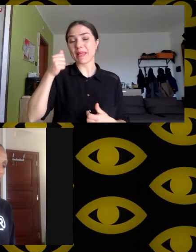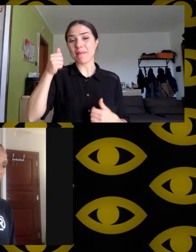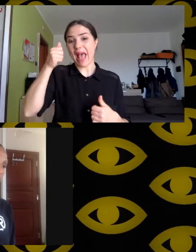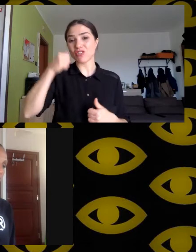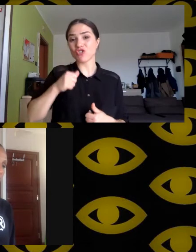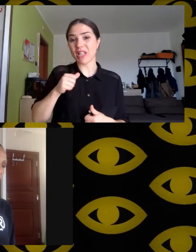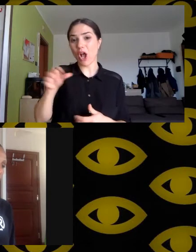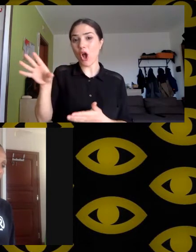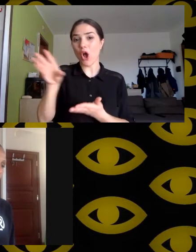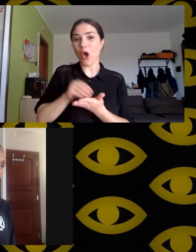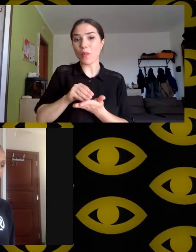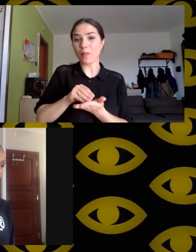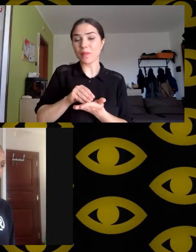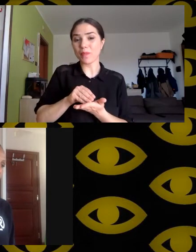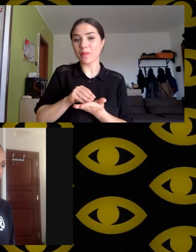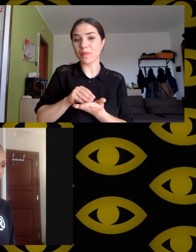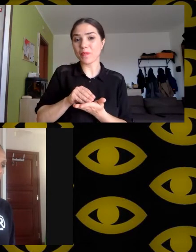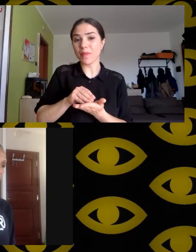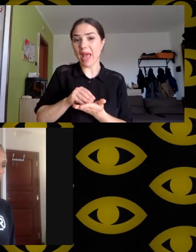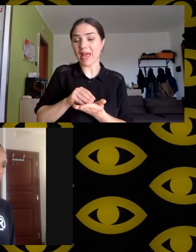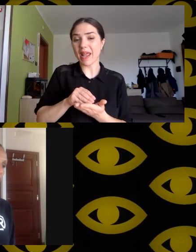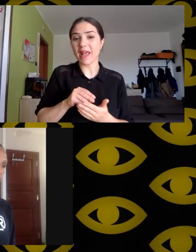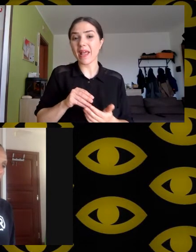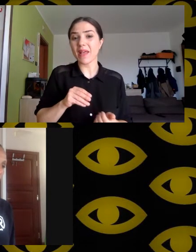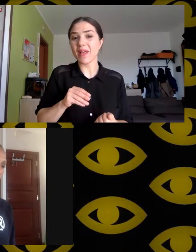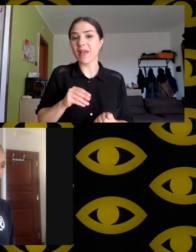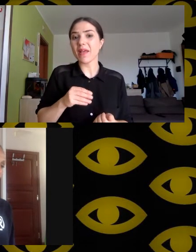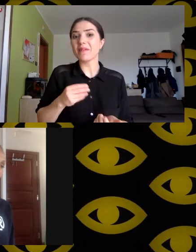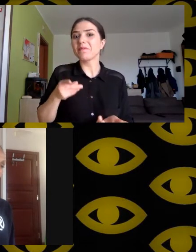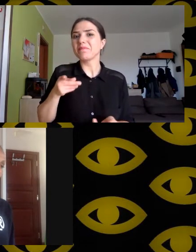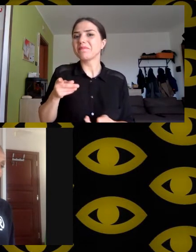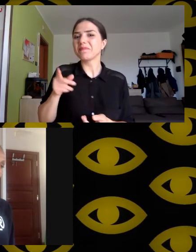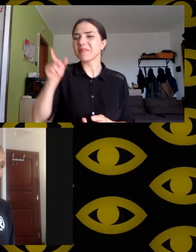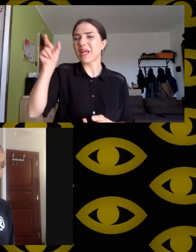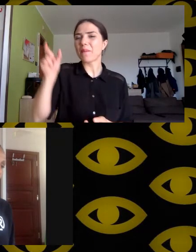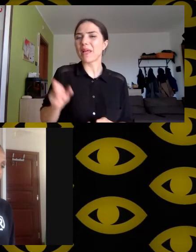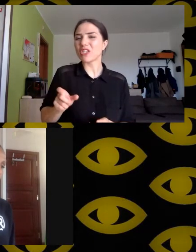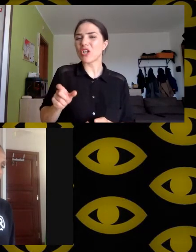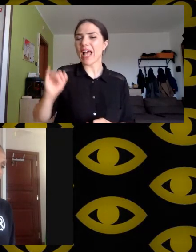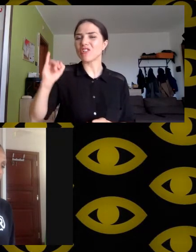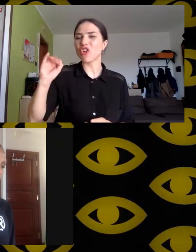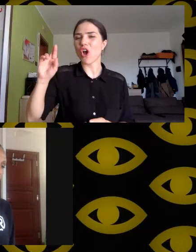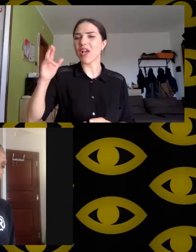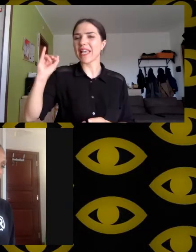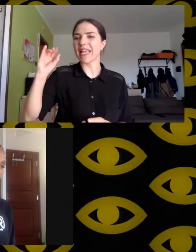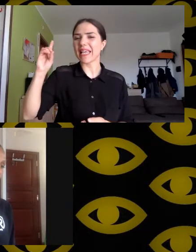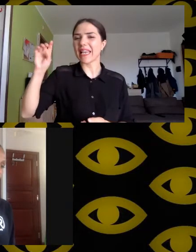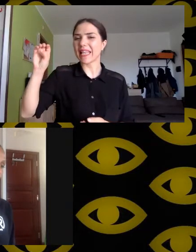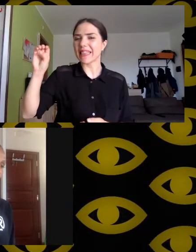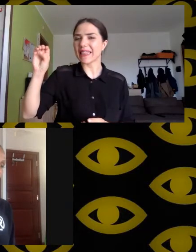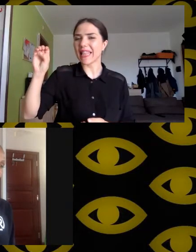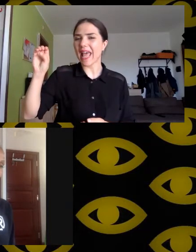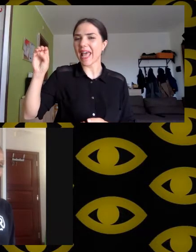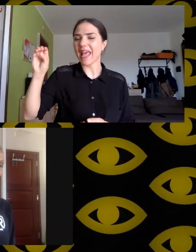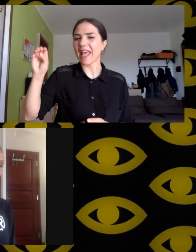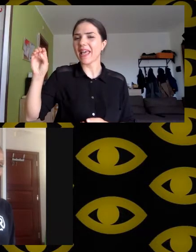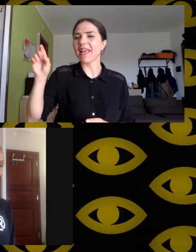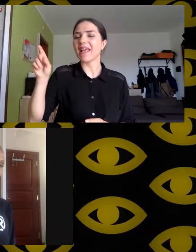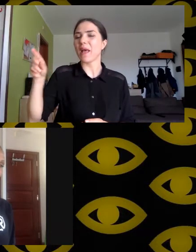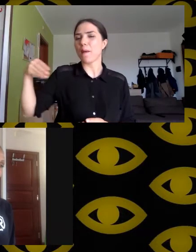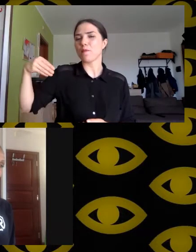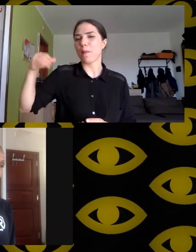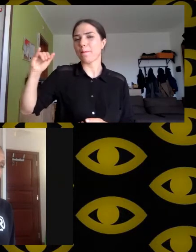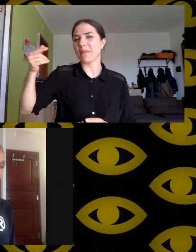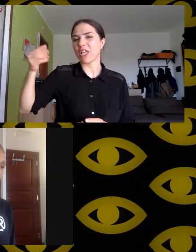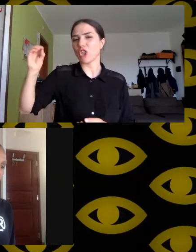messaggio, in maniera tale da prendere più credibilità. Quindi mi piaceva questo personaggio, diciamo, della mitologia, ed è stato...